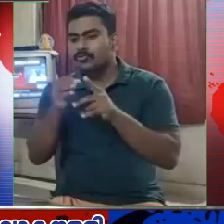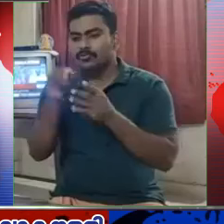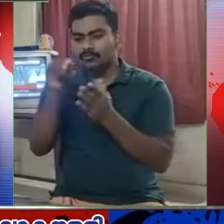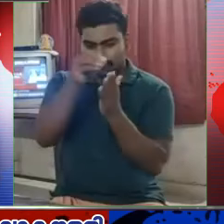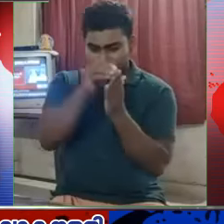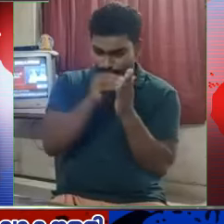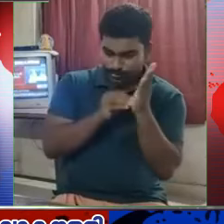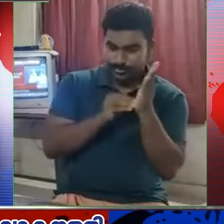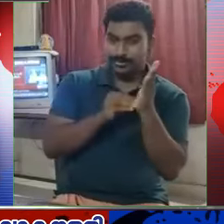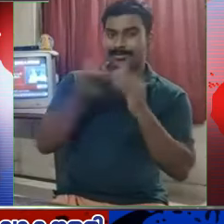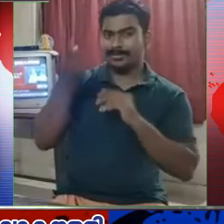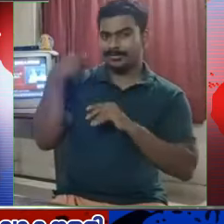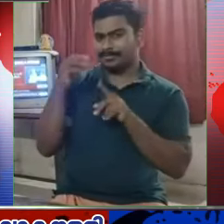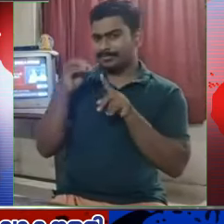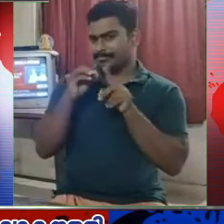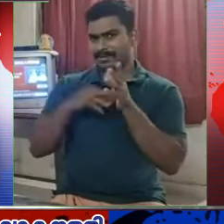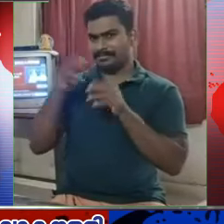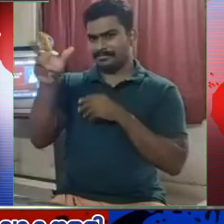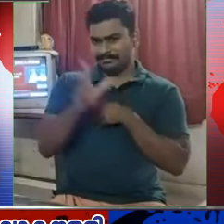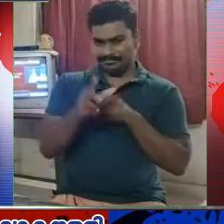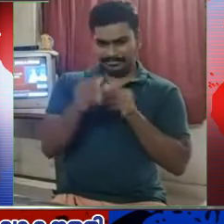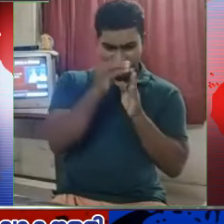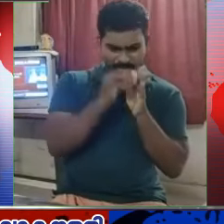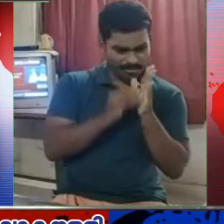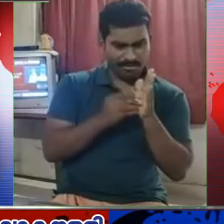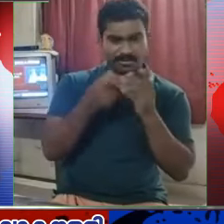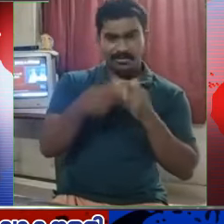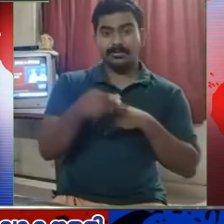കൂടുതൽ ഫലപ്രദമാകണം എന്ന് നിർദ്ദേശിച്ചിട്ടുണ്ട്.